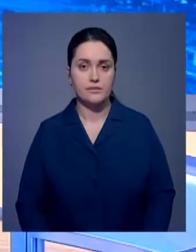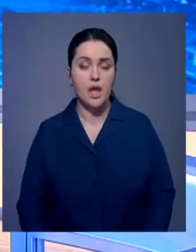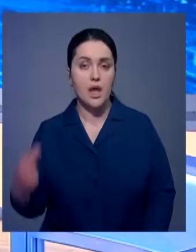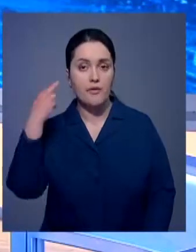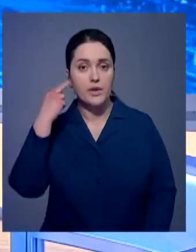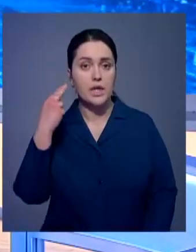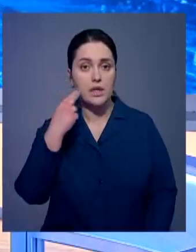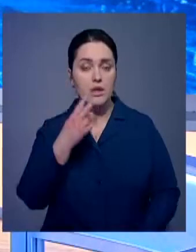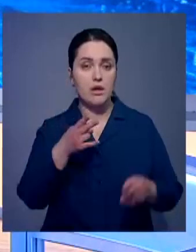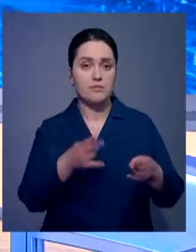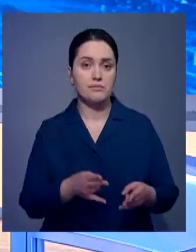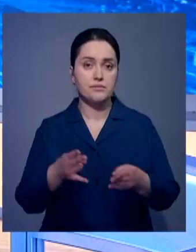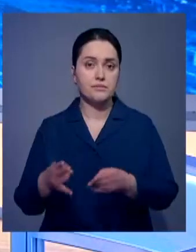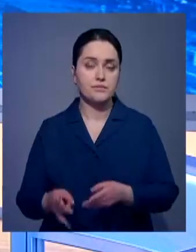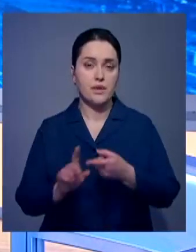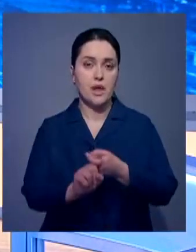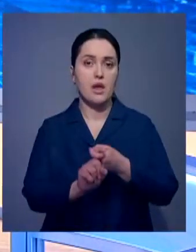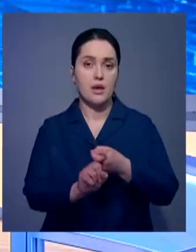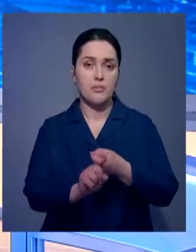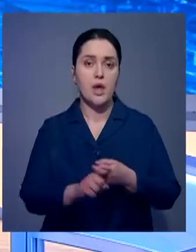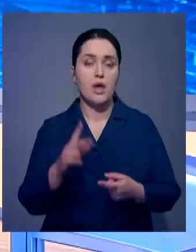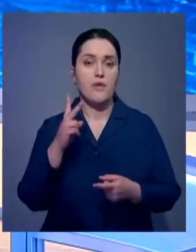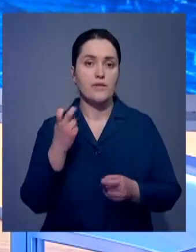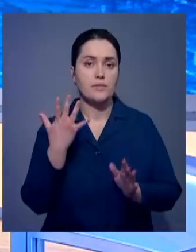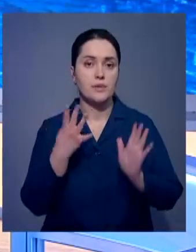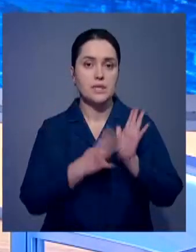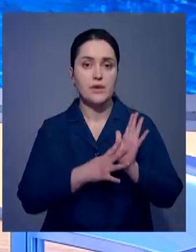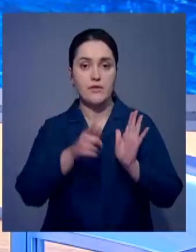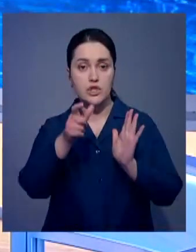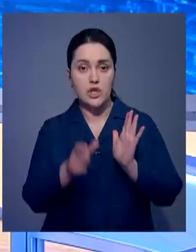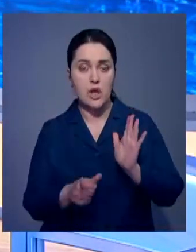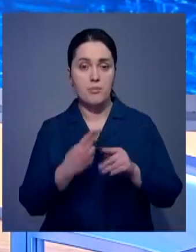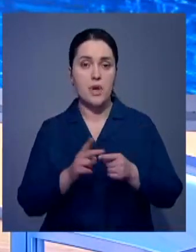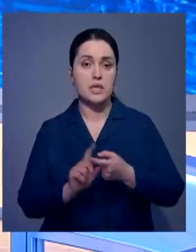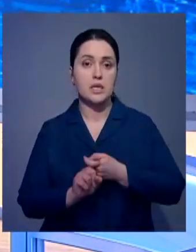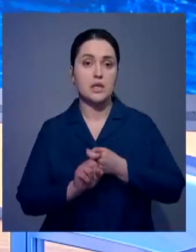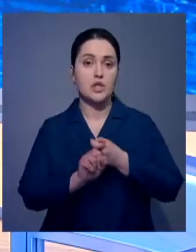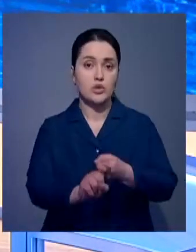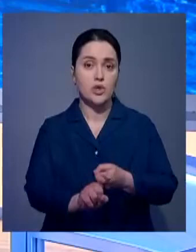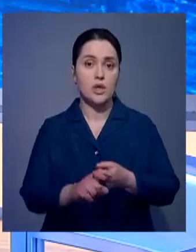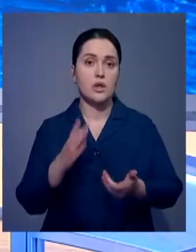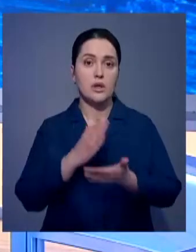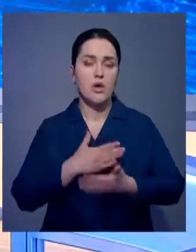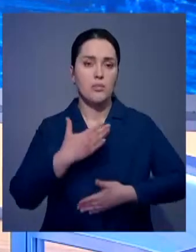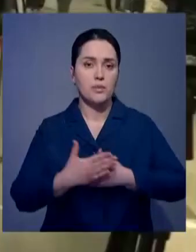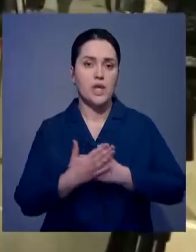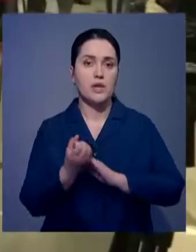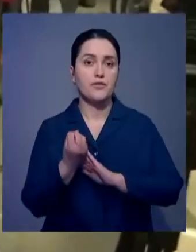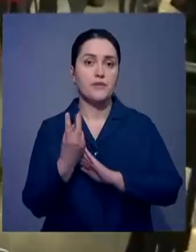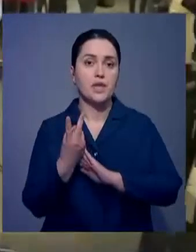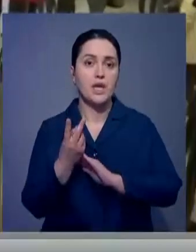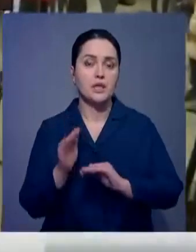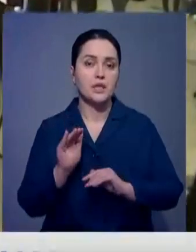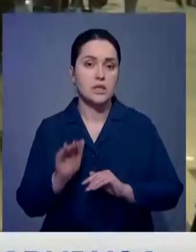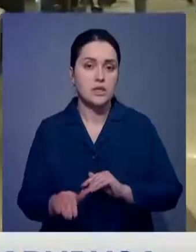В Китае число жертв нового типа вируса возросло до 259 человек. Что касается зараженных, то их уже насчитывается